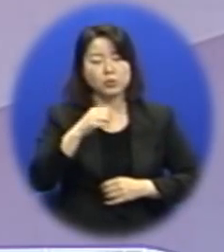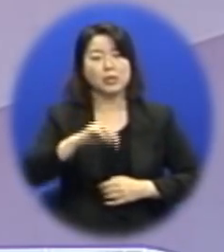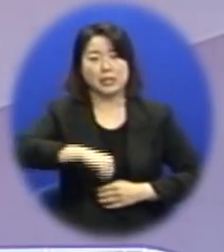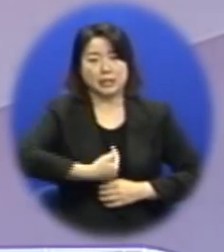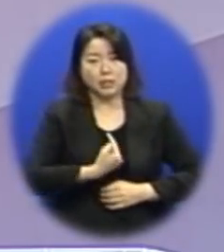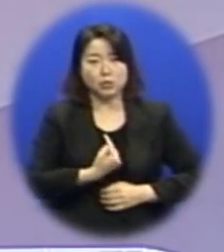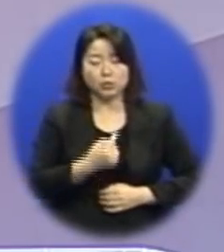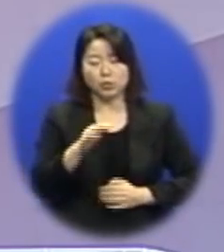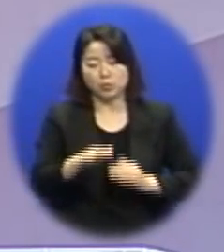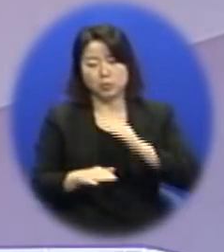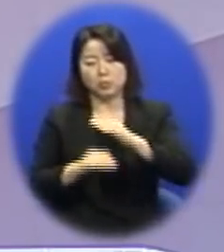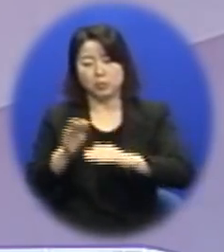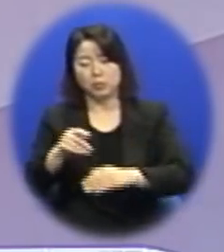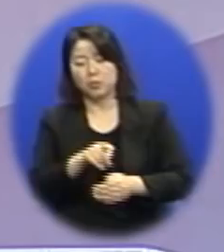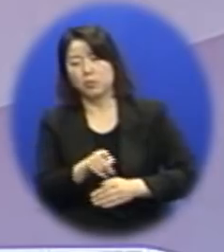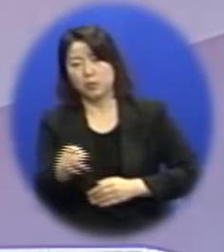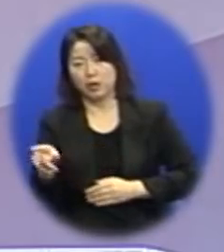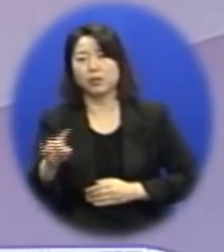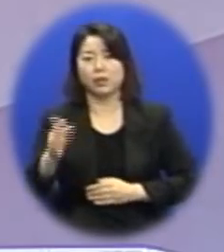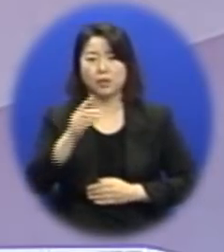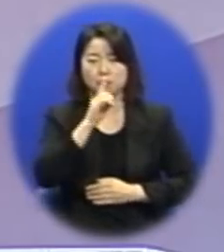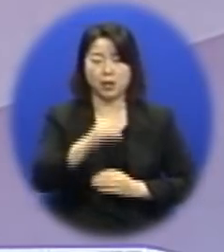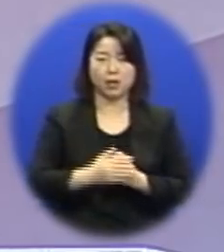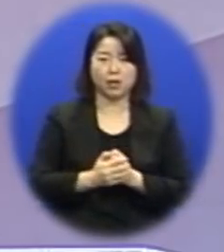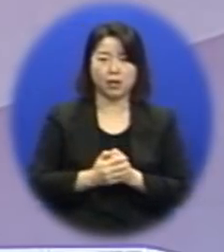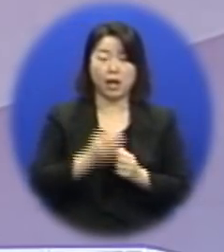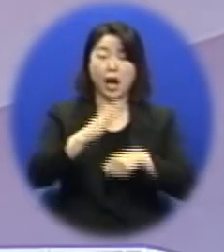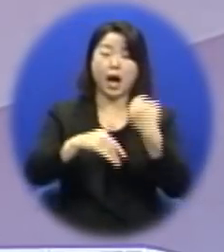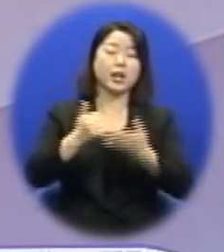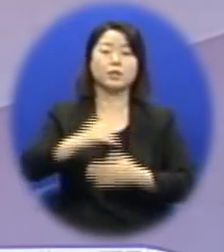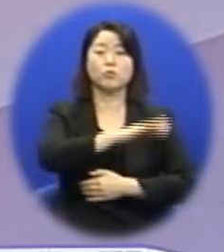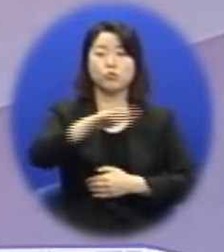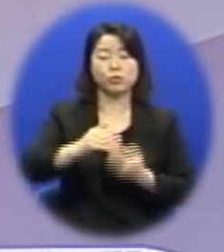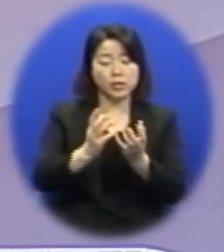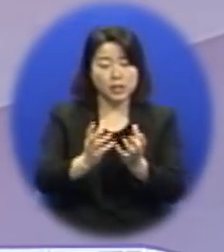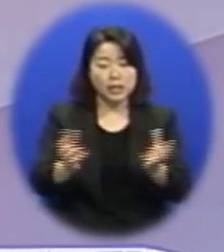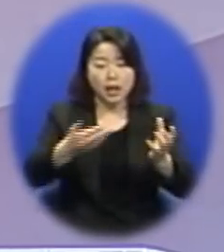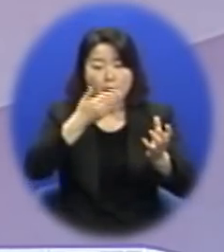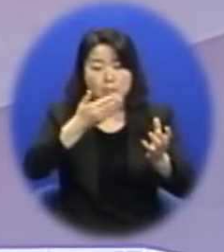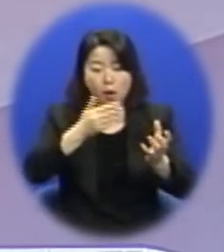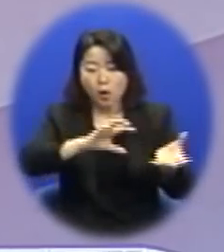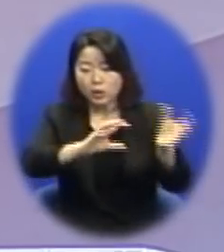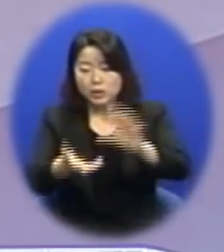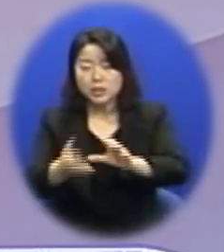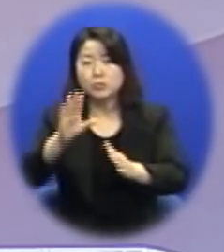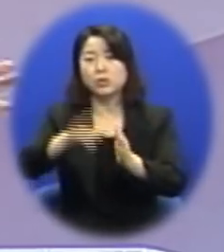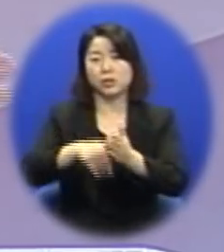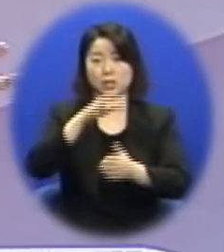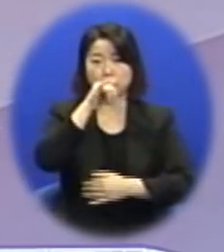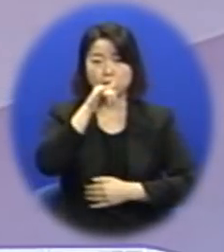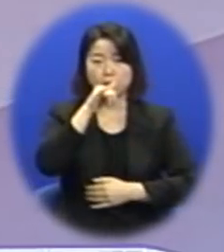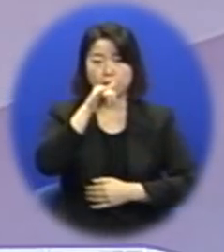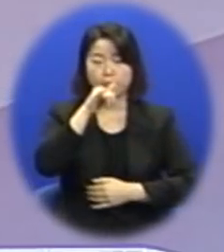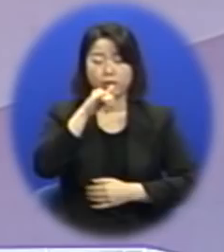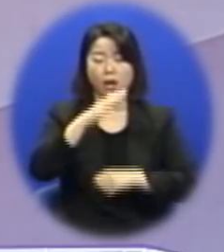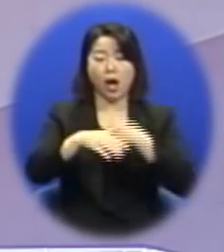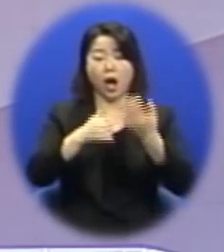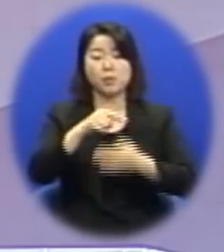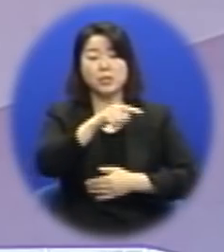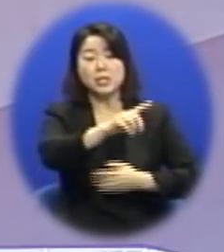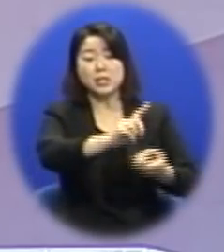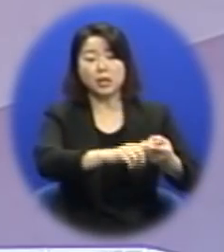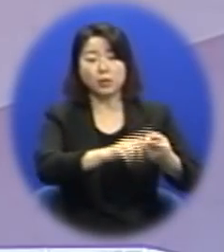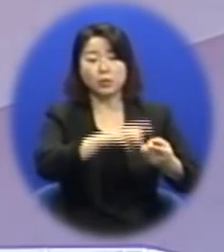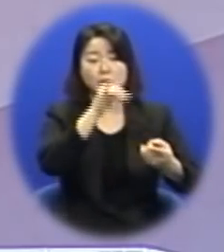겁니다 하나님께서도 우리 여물통을 뒤집으려 있습니다 우리가이 상태에 도무지 있으면 안 될